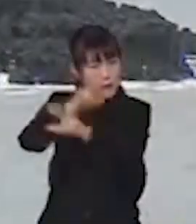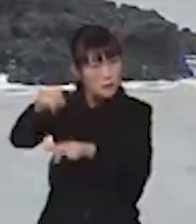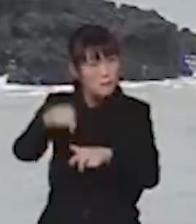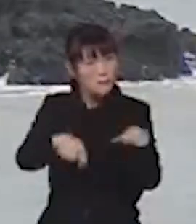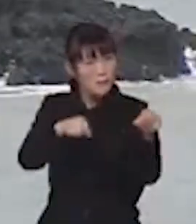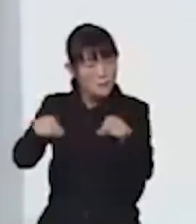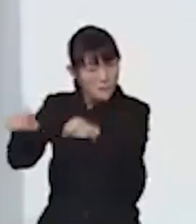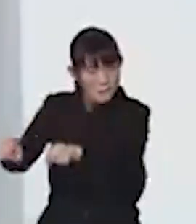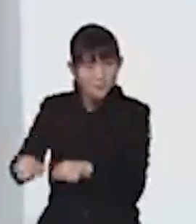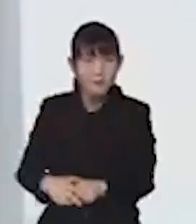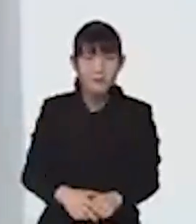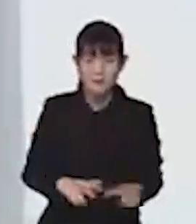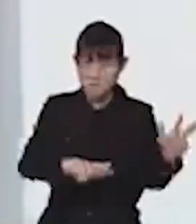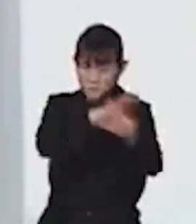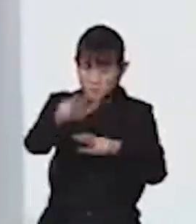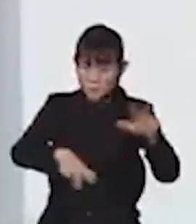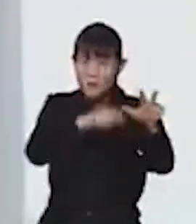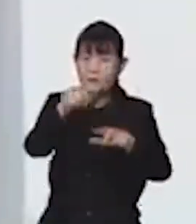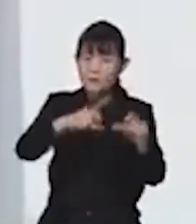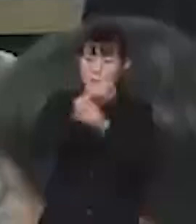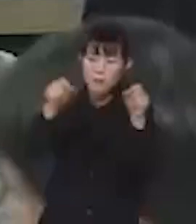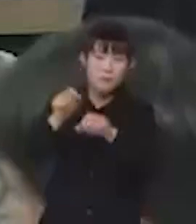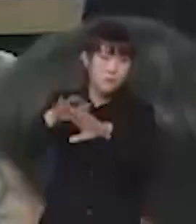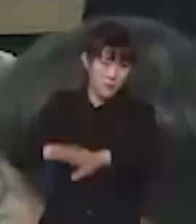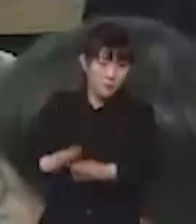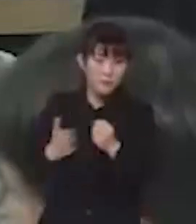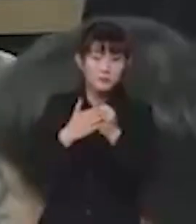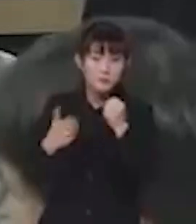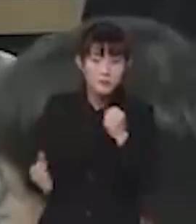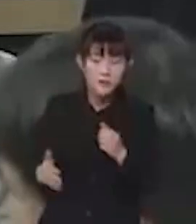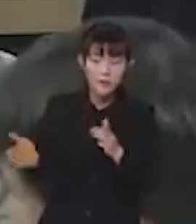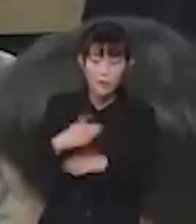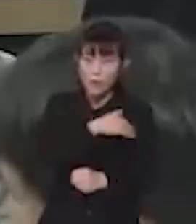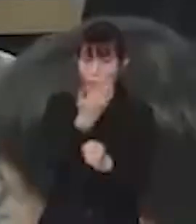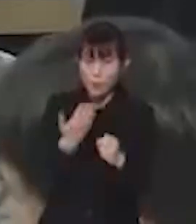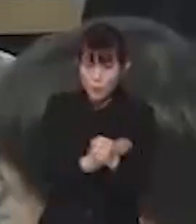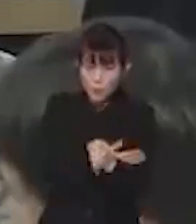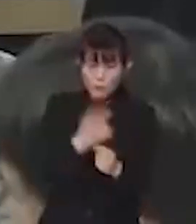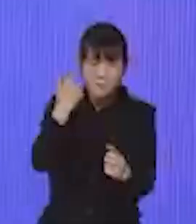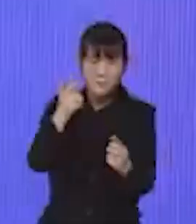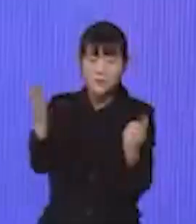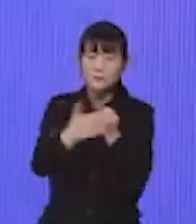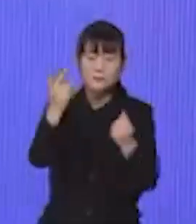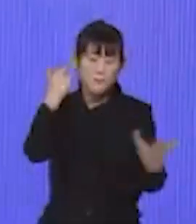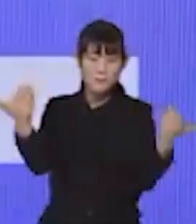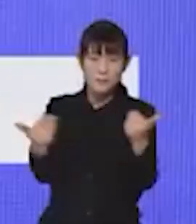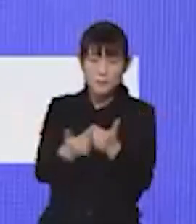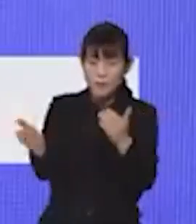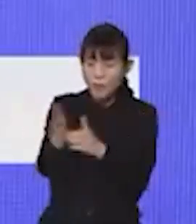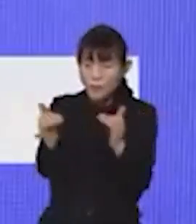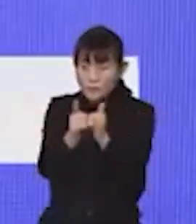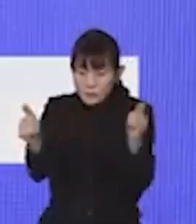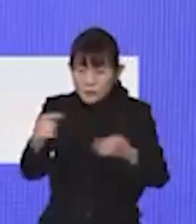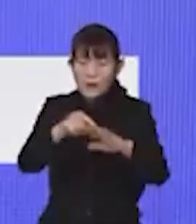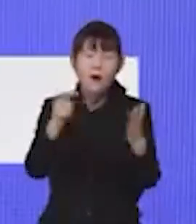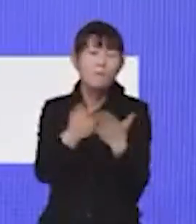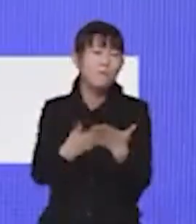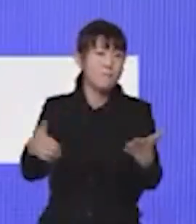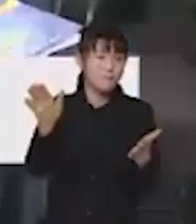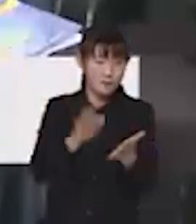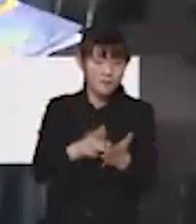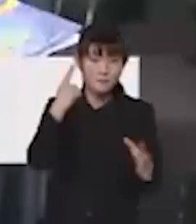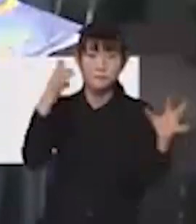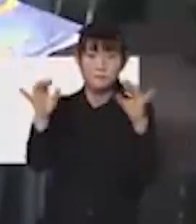신안 해상풍력단지가 답보 상태에 머무르자 어업권 피해 등을 내세워 반발했던 어민들이 찬성 기류로 바뀌고